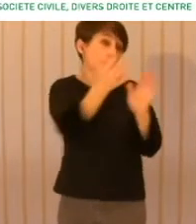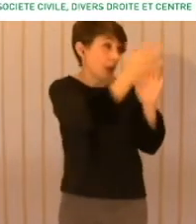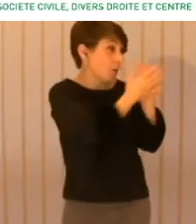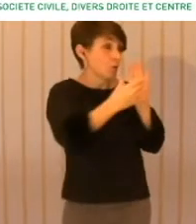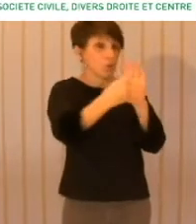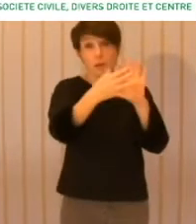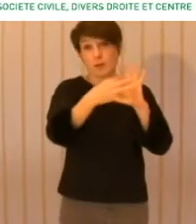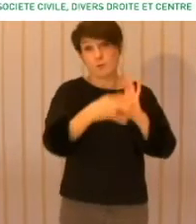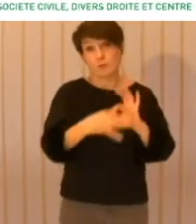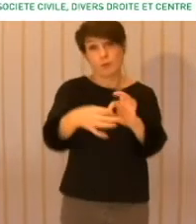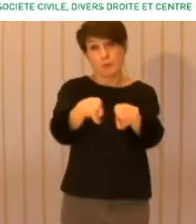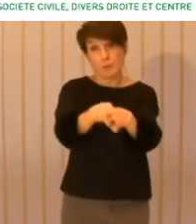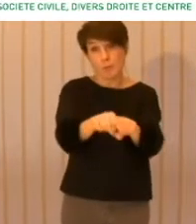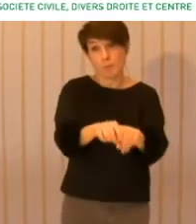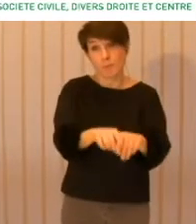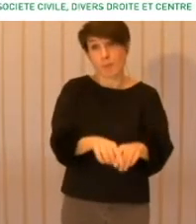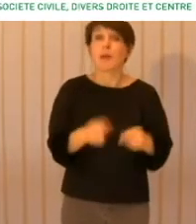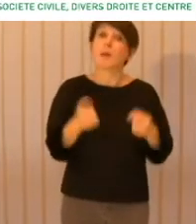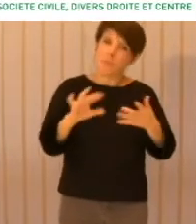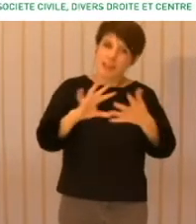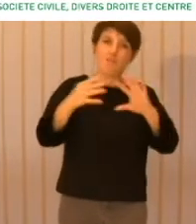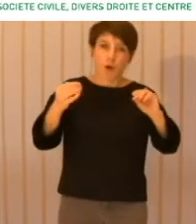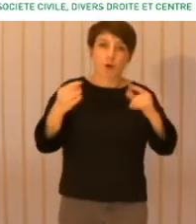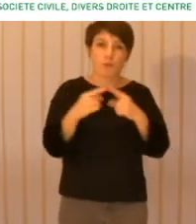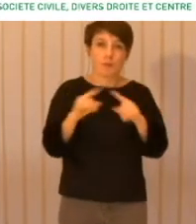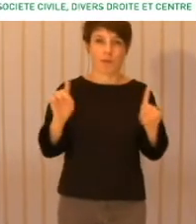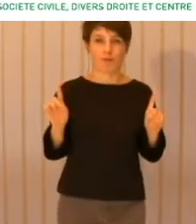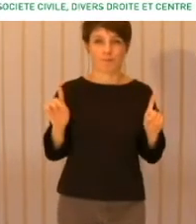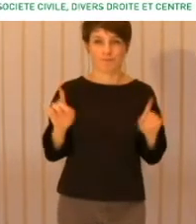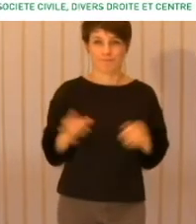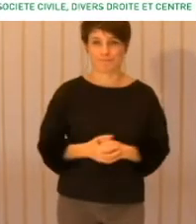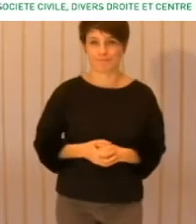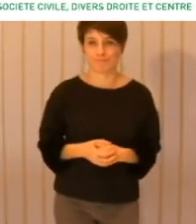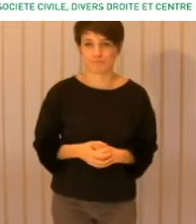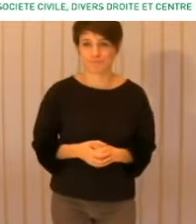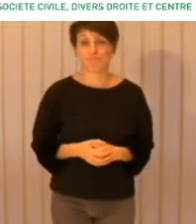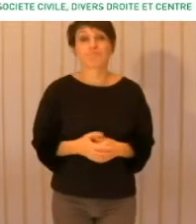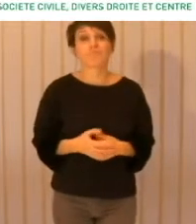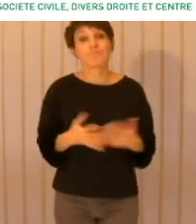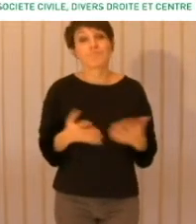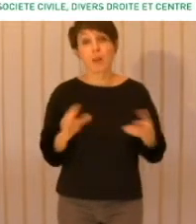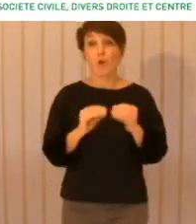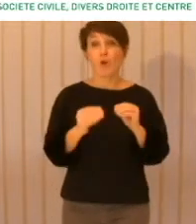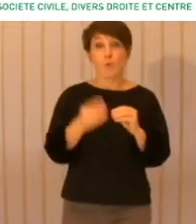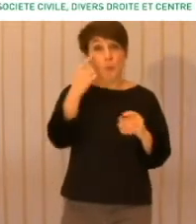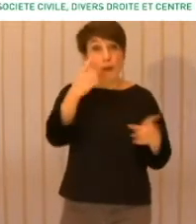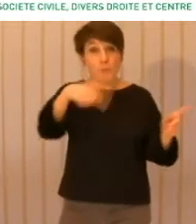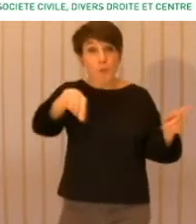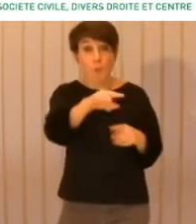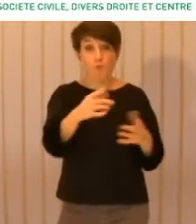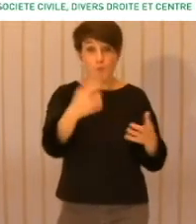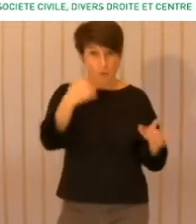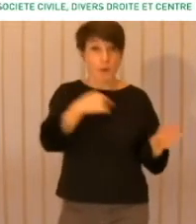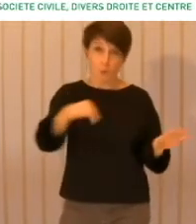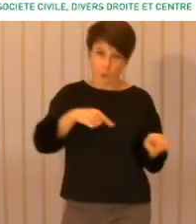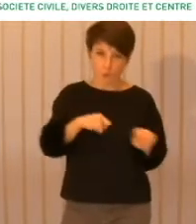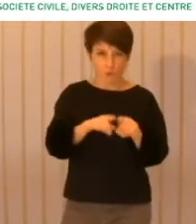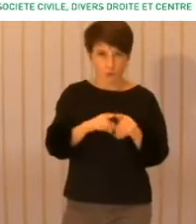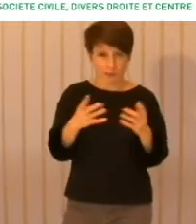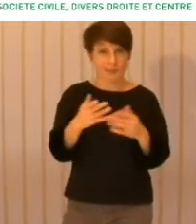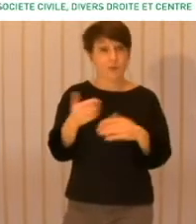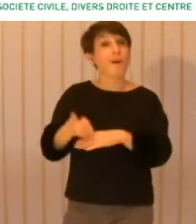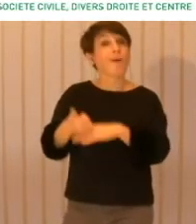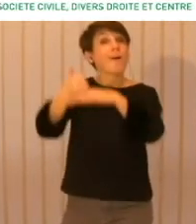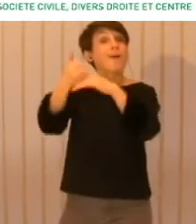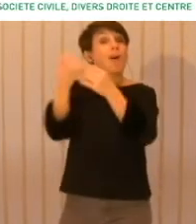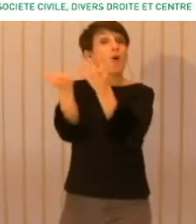est la seule différence, une différence de forme. Le problème, pour vous, pour nous, c'est que la Cour des comptes vient de produire